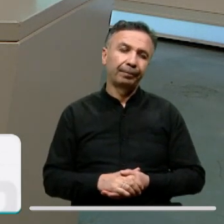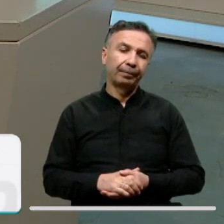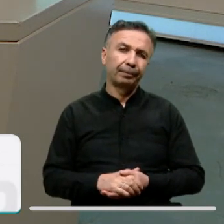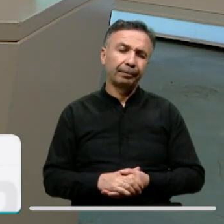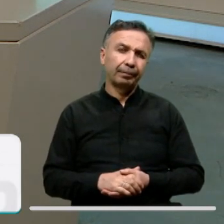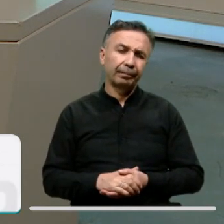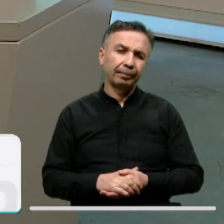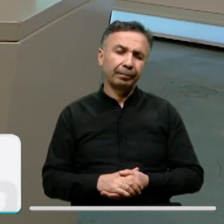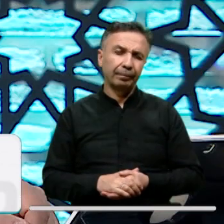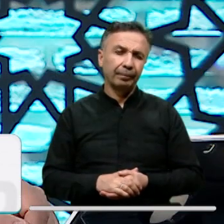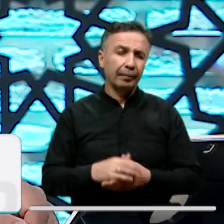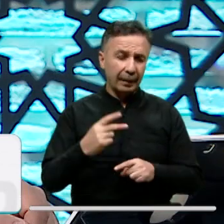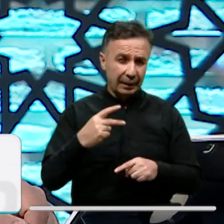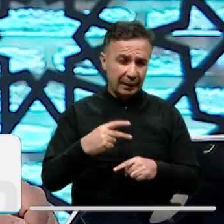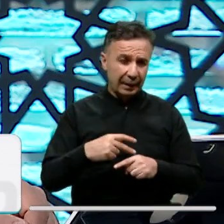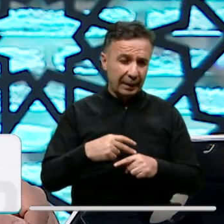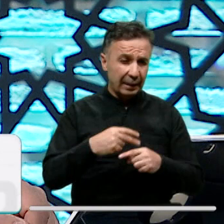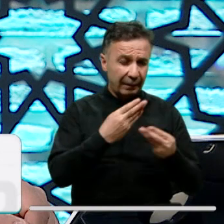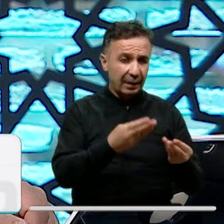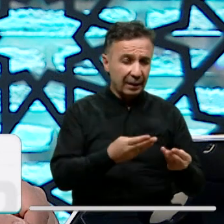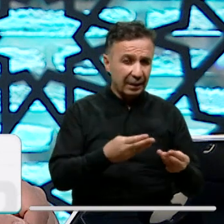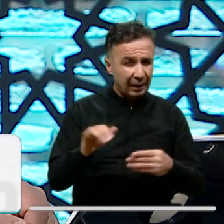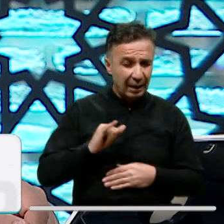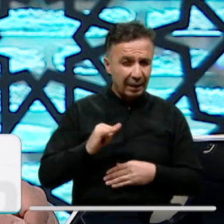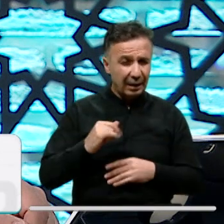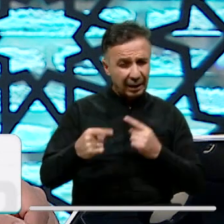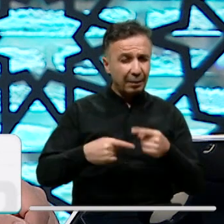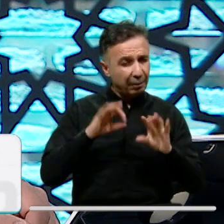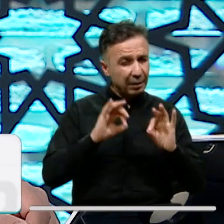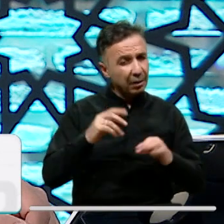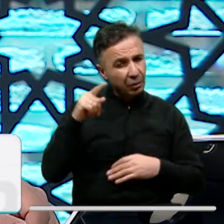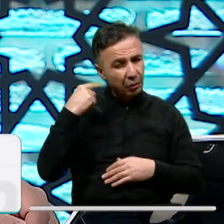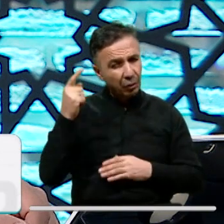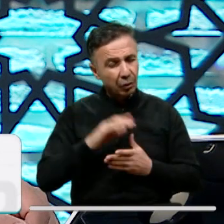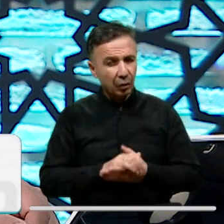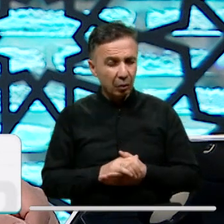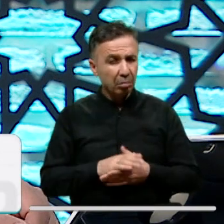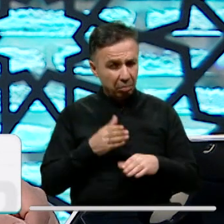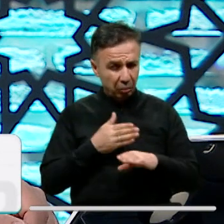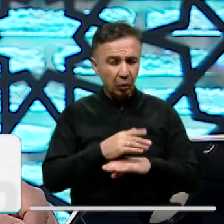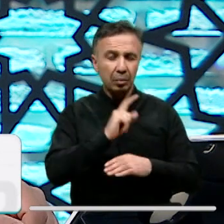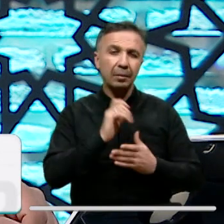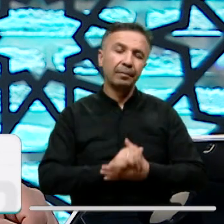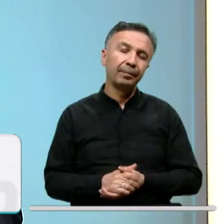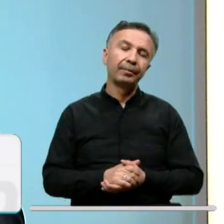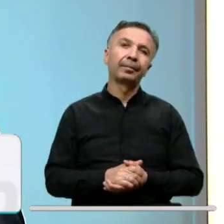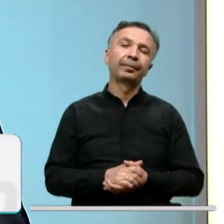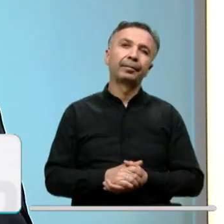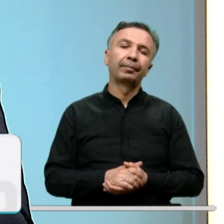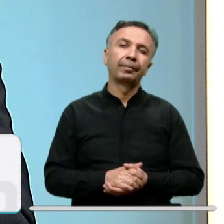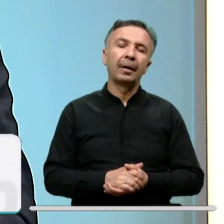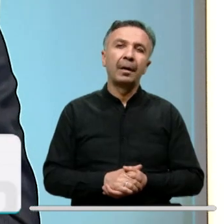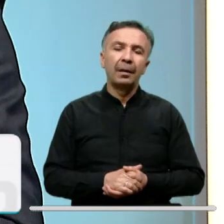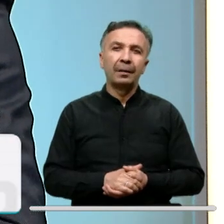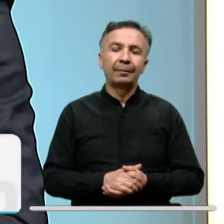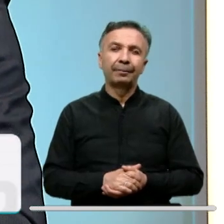Zekat verilecekse en yakından başlanılmalı diye de düşünüyorum. Bu düşünce acaba doğru mu demiş. Tabii bunlar